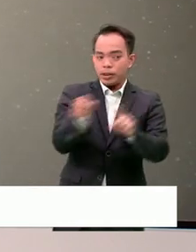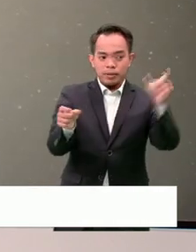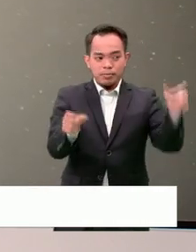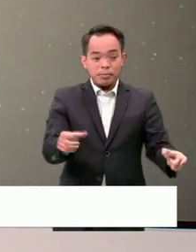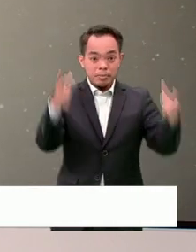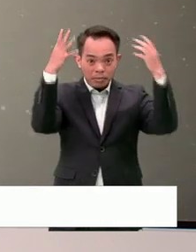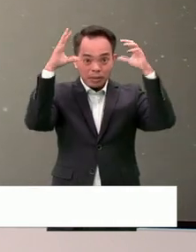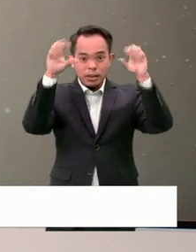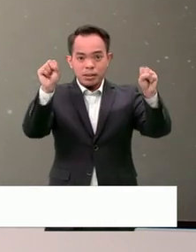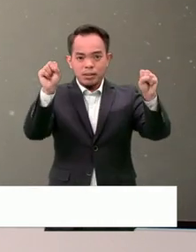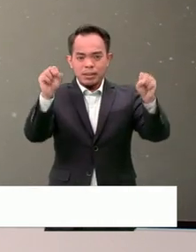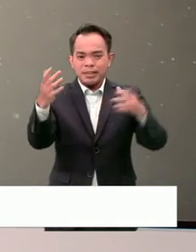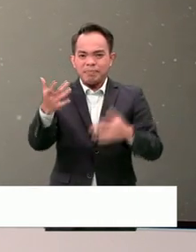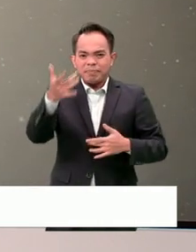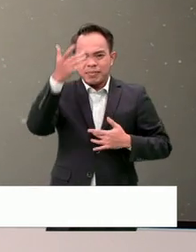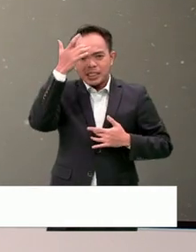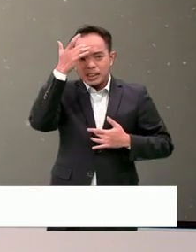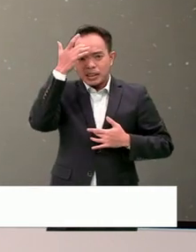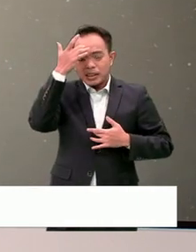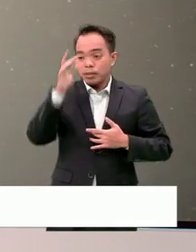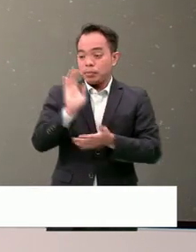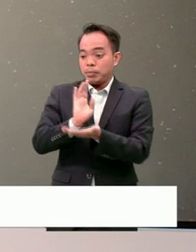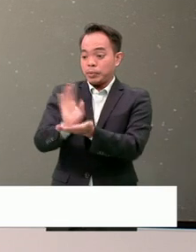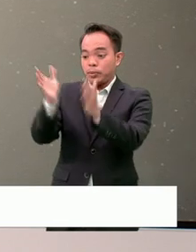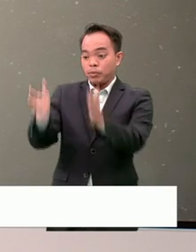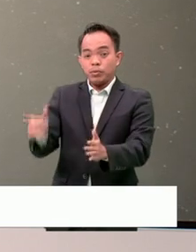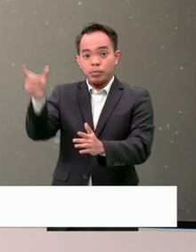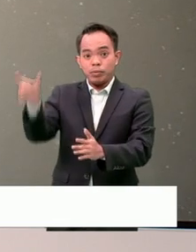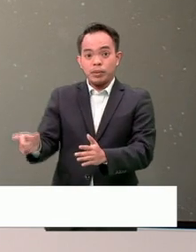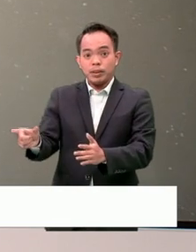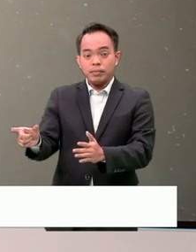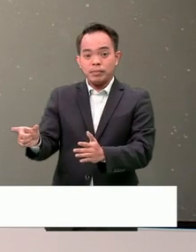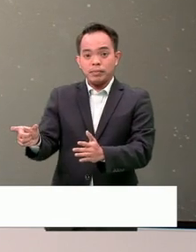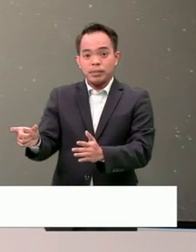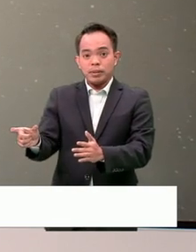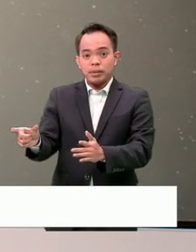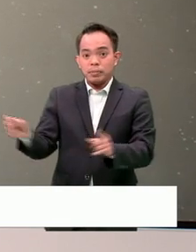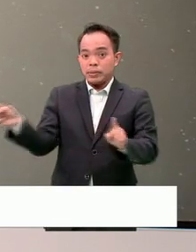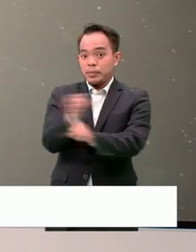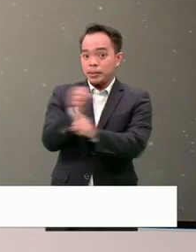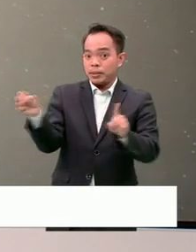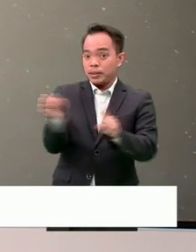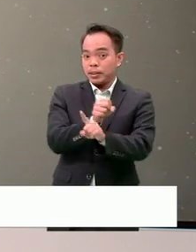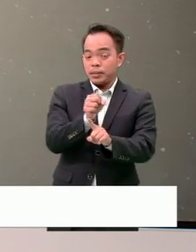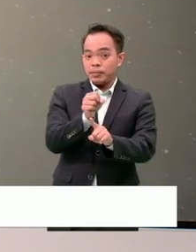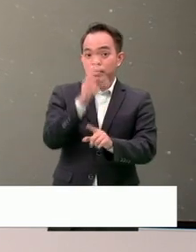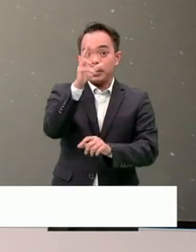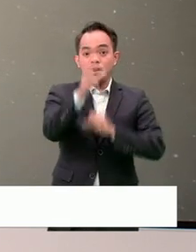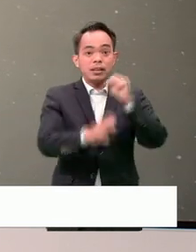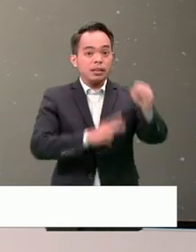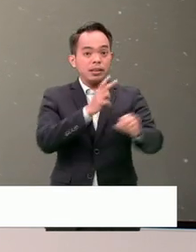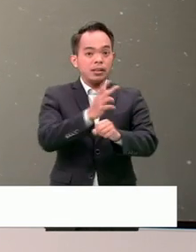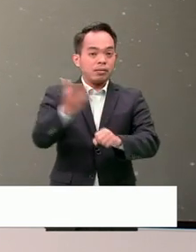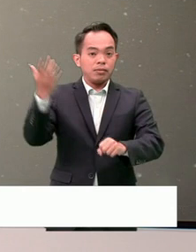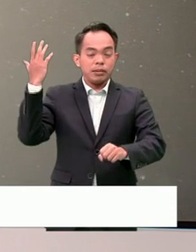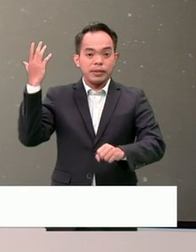Tidak dapat dibayangkan kesakitan yang ditanggung pembantu rumah itu yang dipercayai menjadi mangsa dera sejak